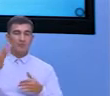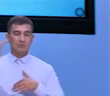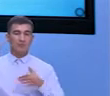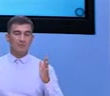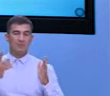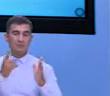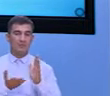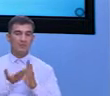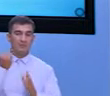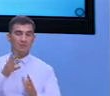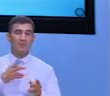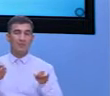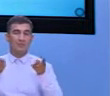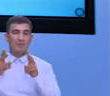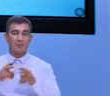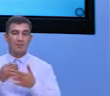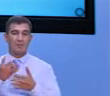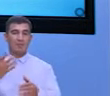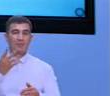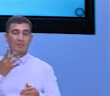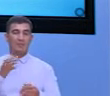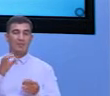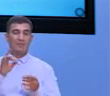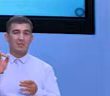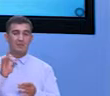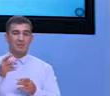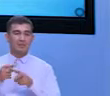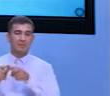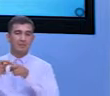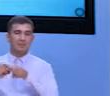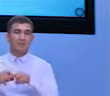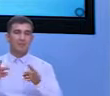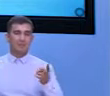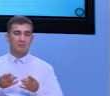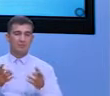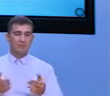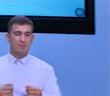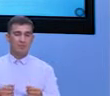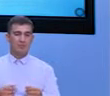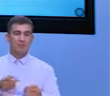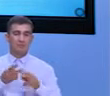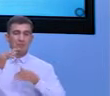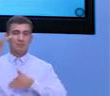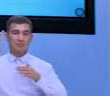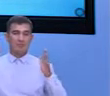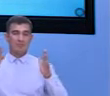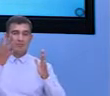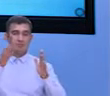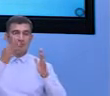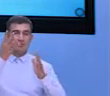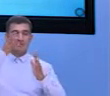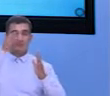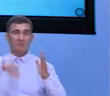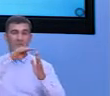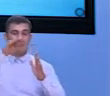qismini olib va qolgan qismini 4 ta o'g'liga teng taqsimlab berish kerak. Qani, buni qanday qilib bajarar